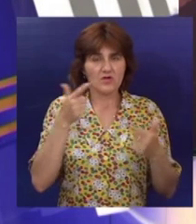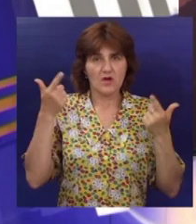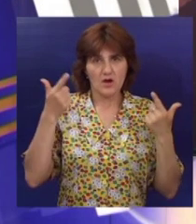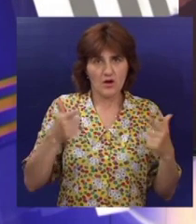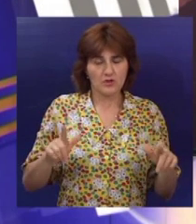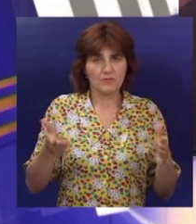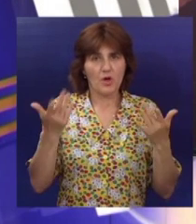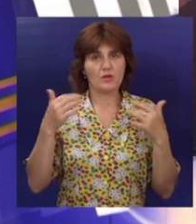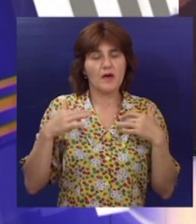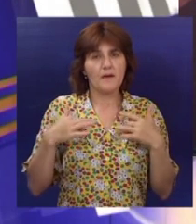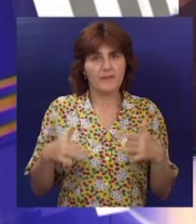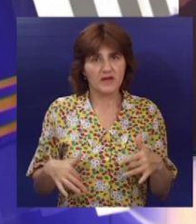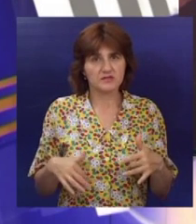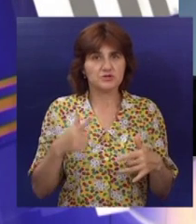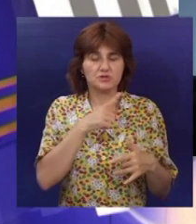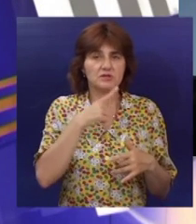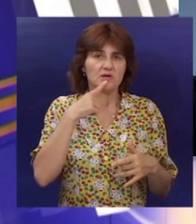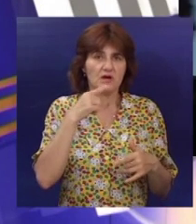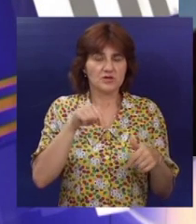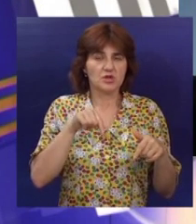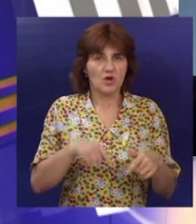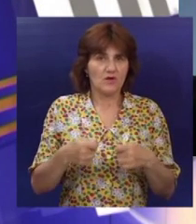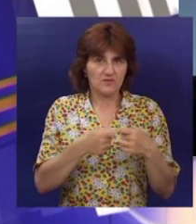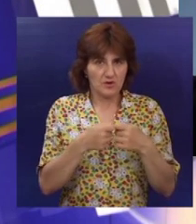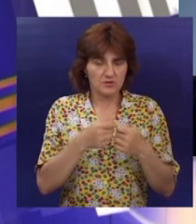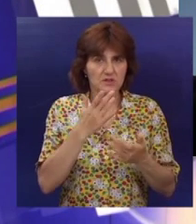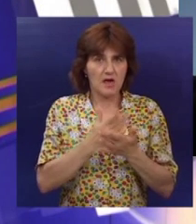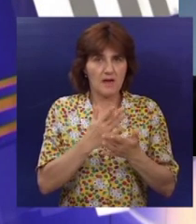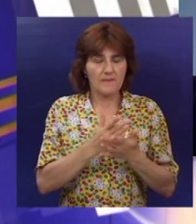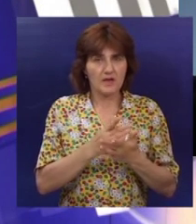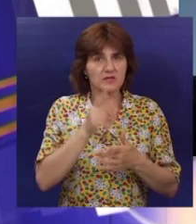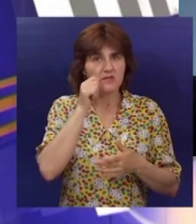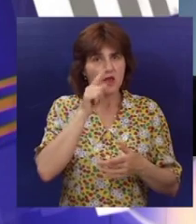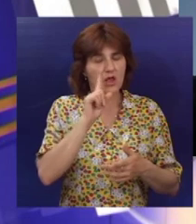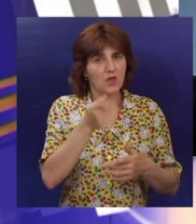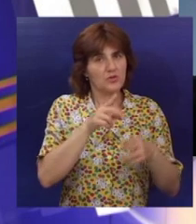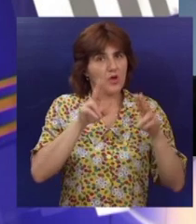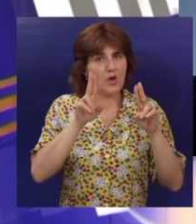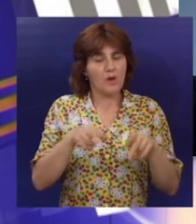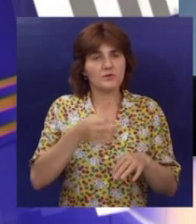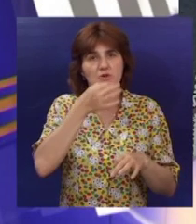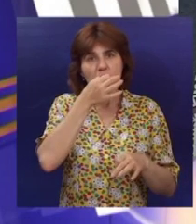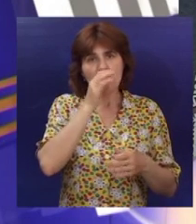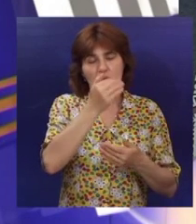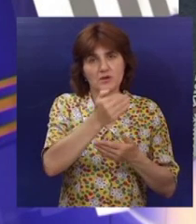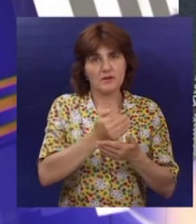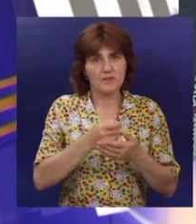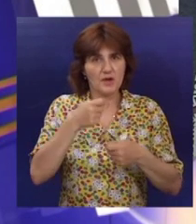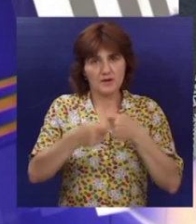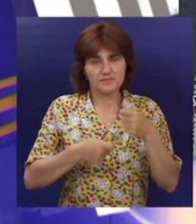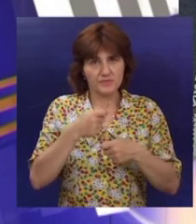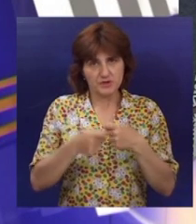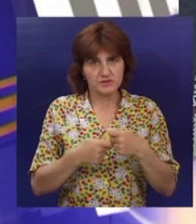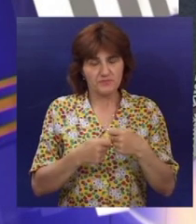vlasti odobreno od strane predsedništva, te da smatra da će ova koalicija služiti interesima građana i omogućiti ostvarenje programskih